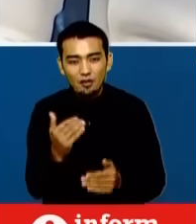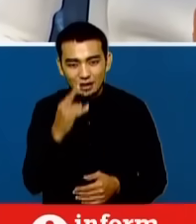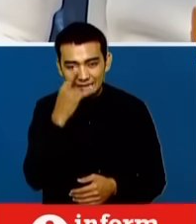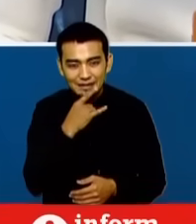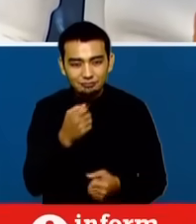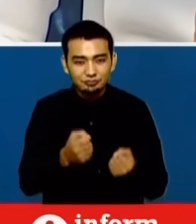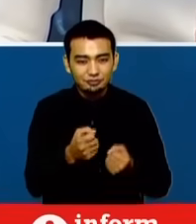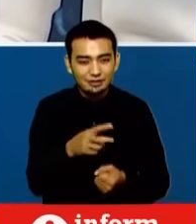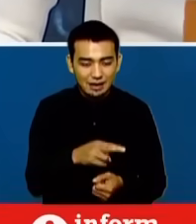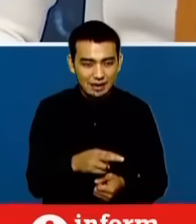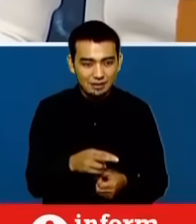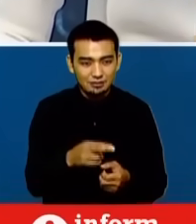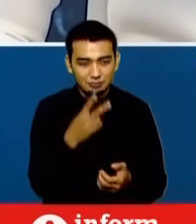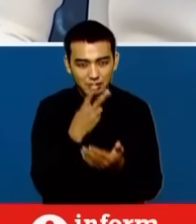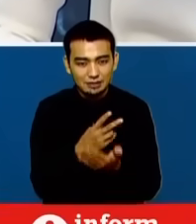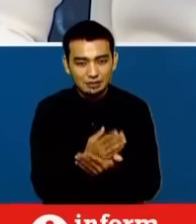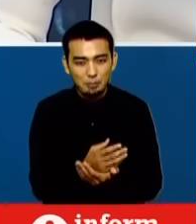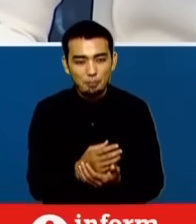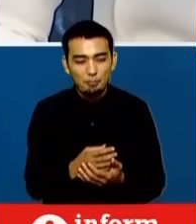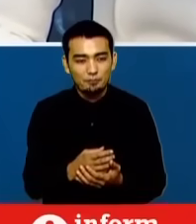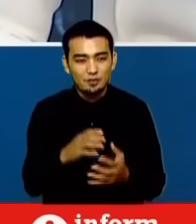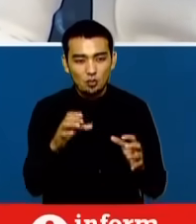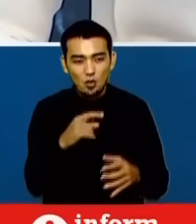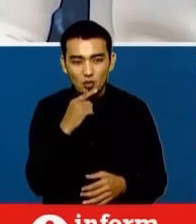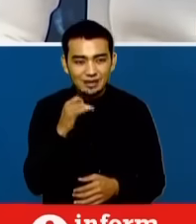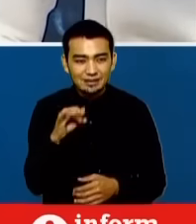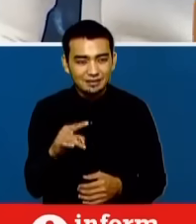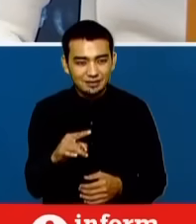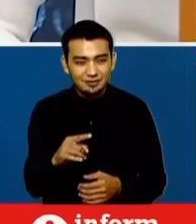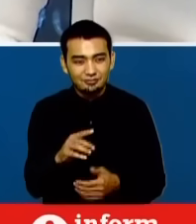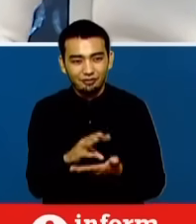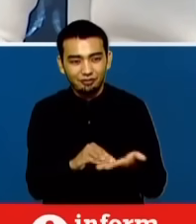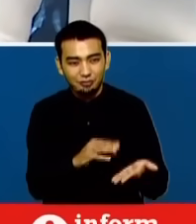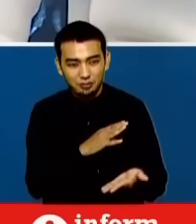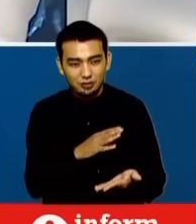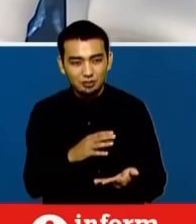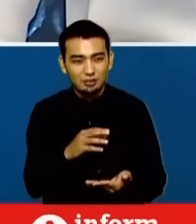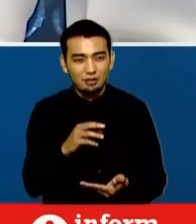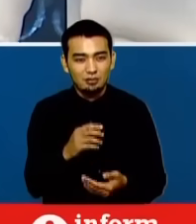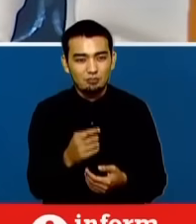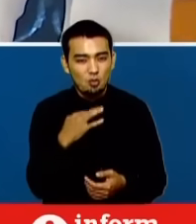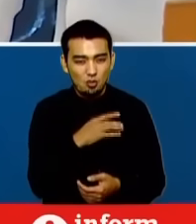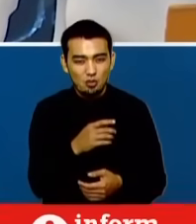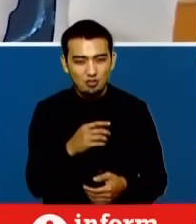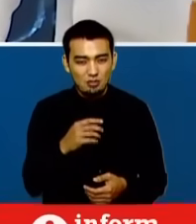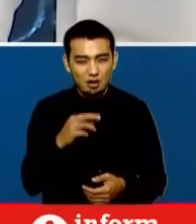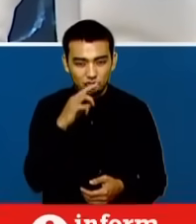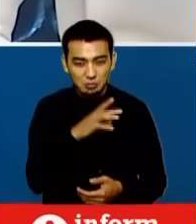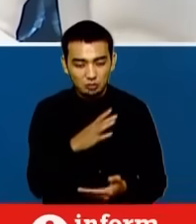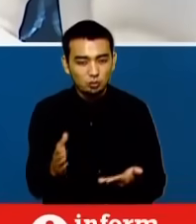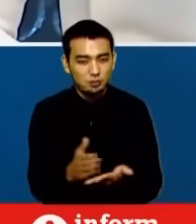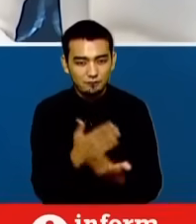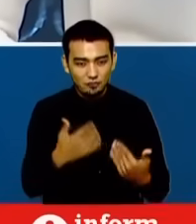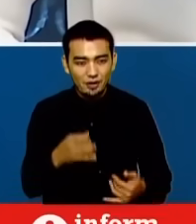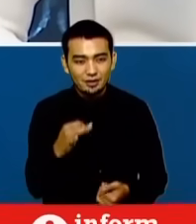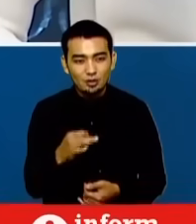жүргізушілеріне негізделген, яғни қазіргі қолданыстағы Ресей нарығына бағытталған жиналған артықшылығы да осы екен. Бұдан бөлек жоба